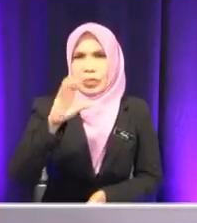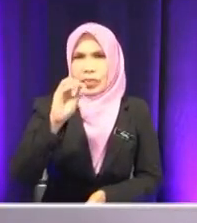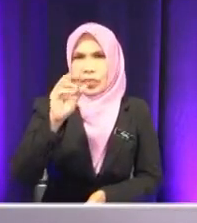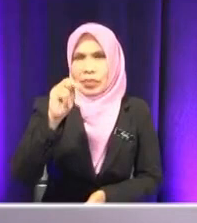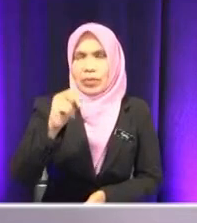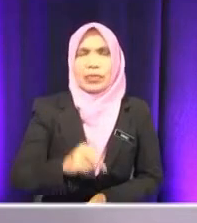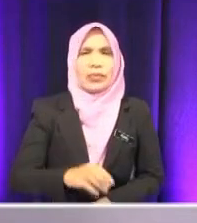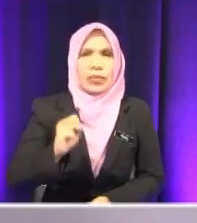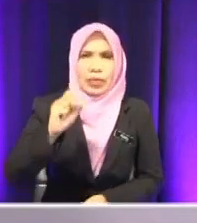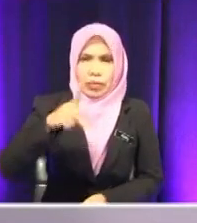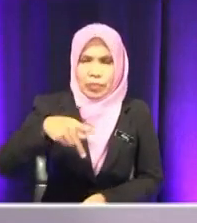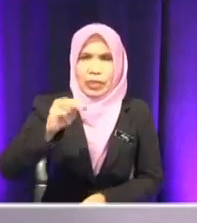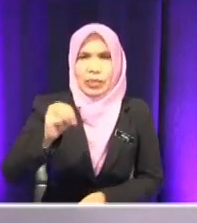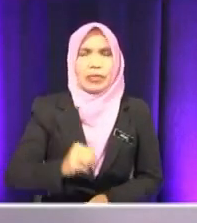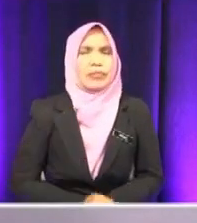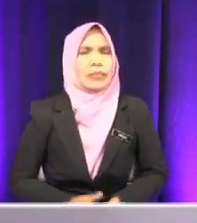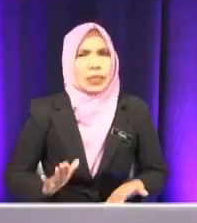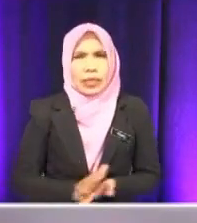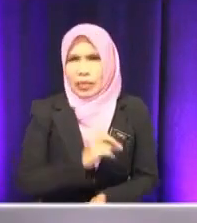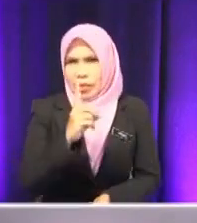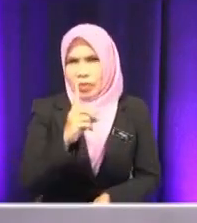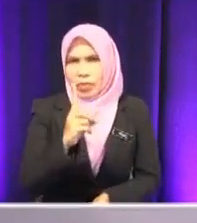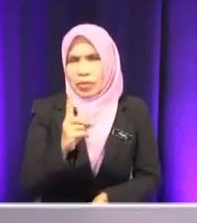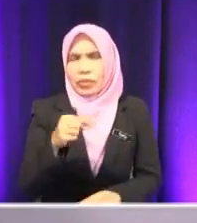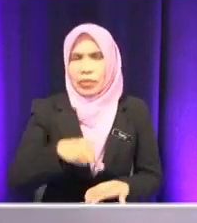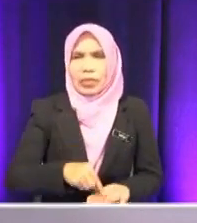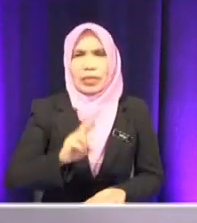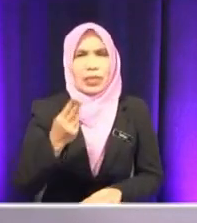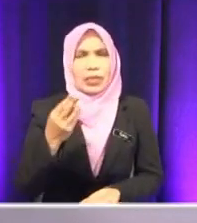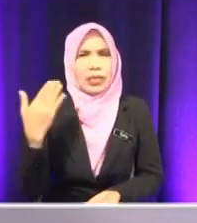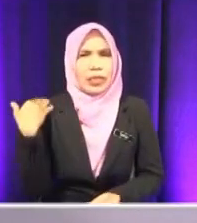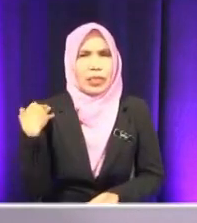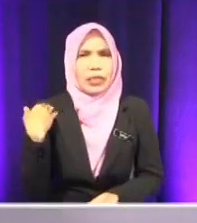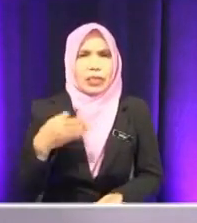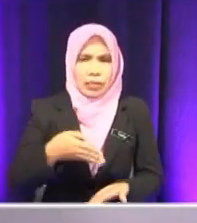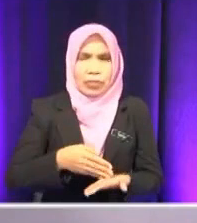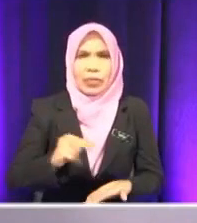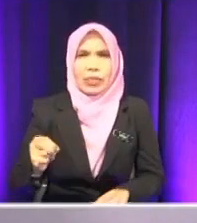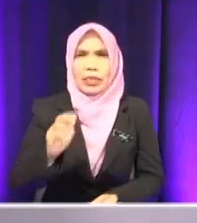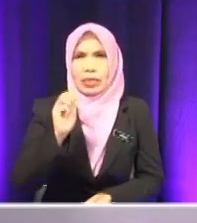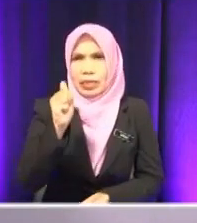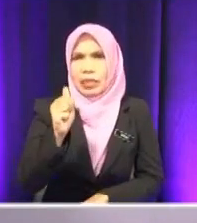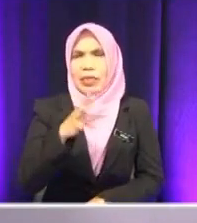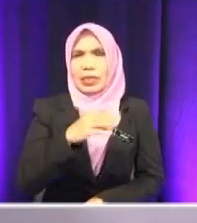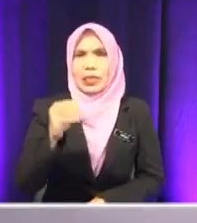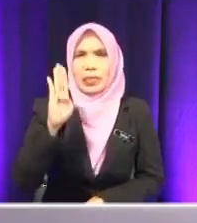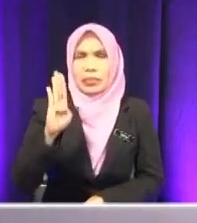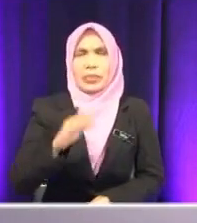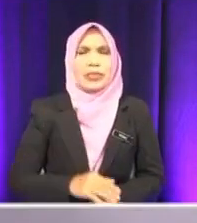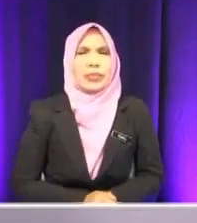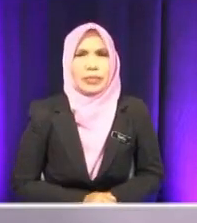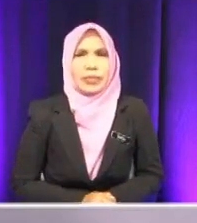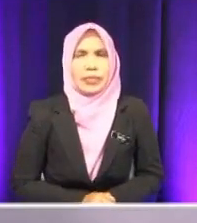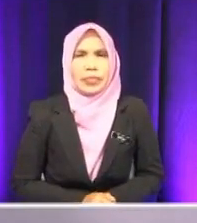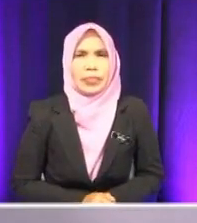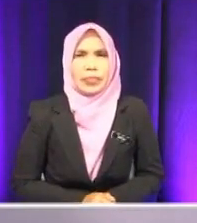karena satu ini hanya ada bagian ini bagian BCA itu dan masuk untuk menjawab hanyalah 2 jam 30 menit dari jam